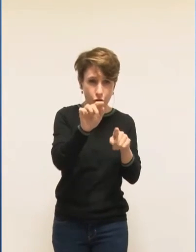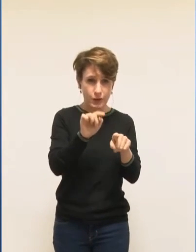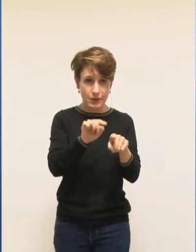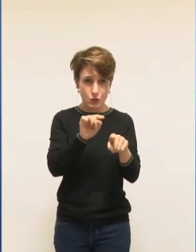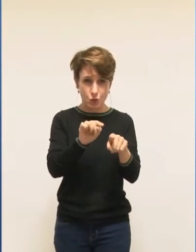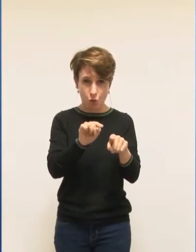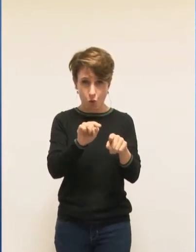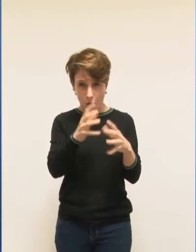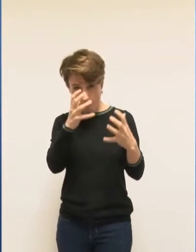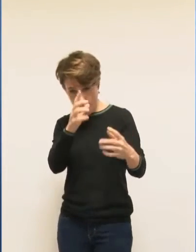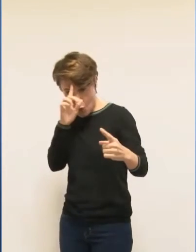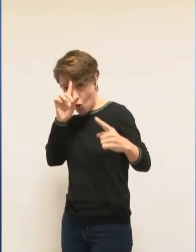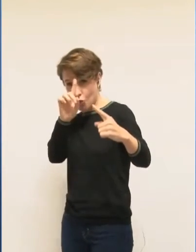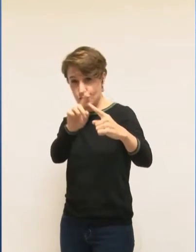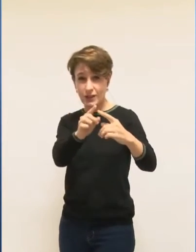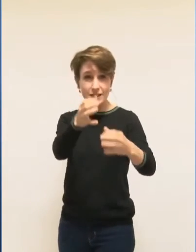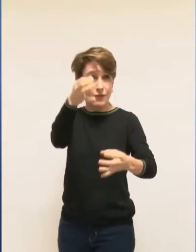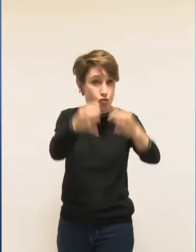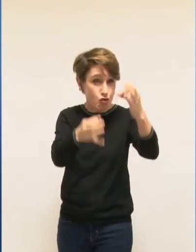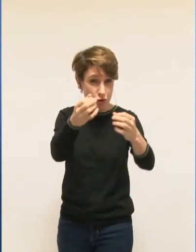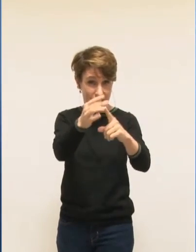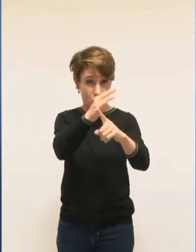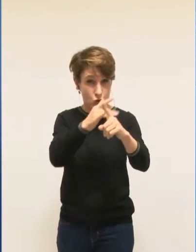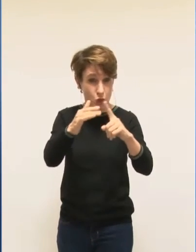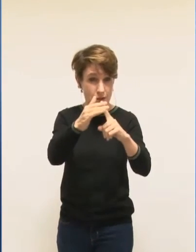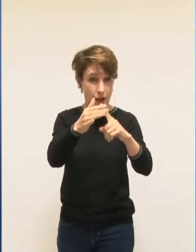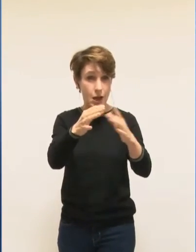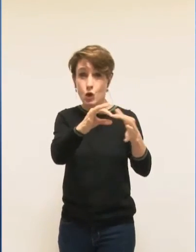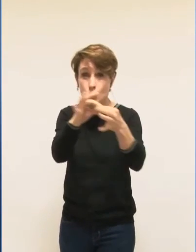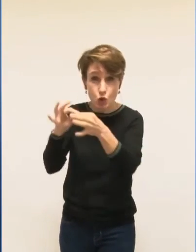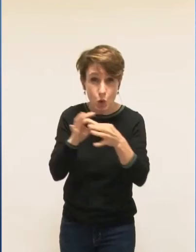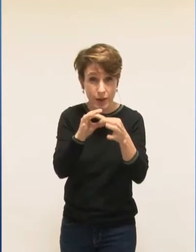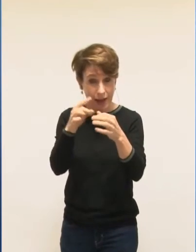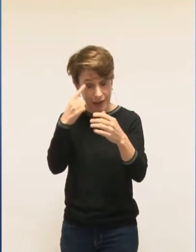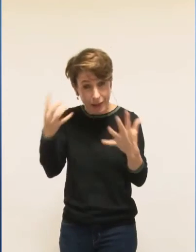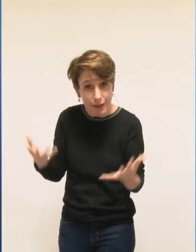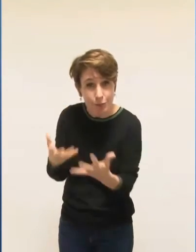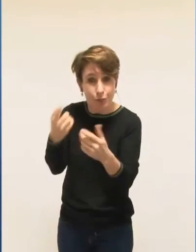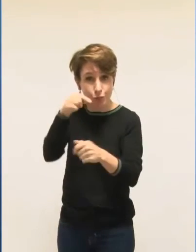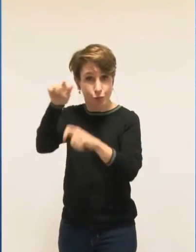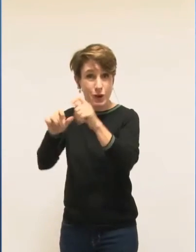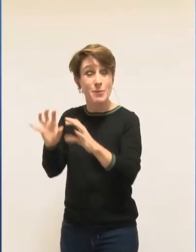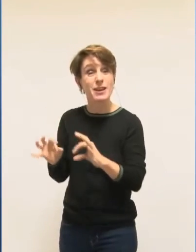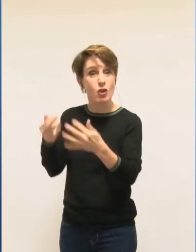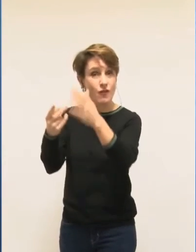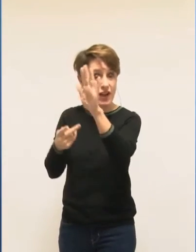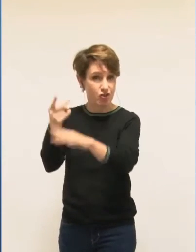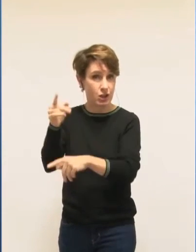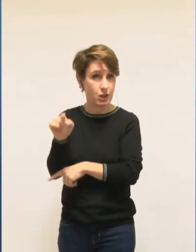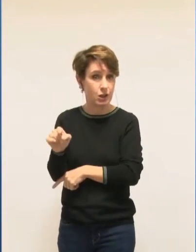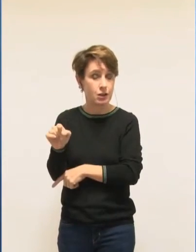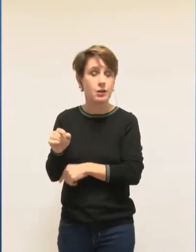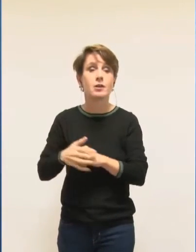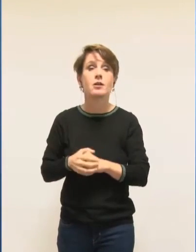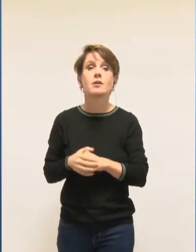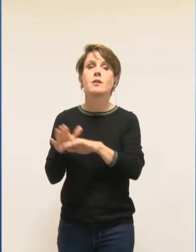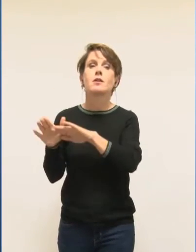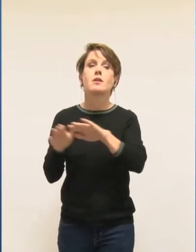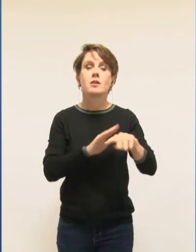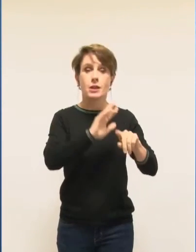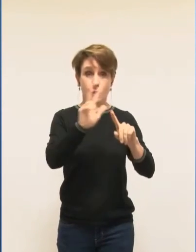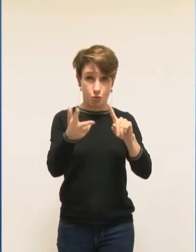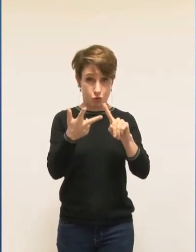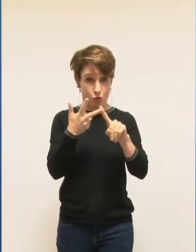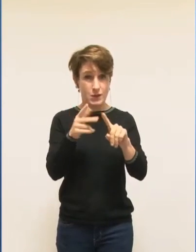grande justice sociale et de la solidarité, en faveur des plus fragiles et des plus démunis? Troisième question, est-ce que dans ce